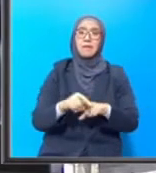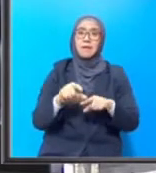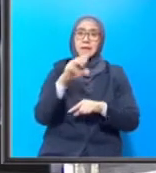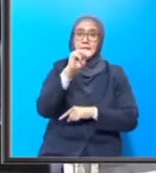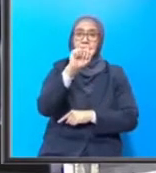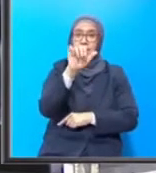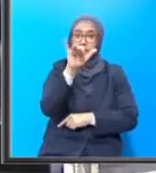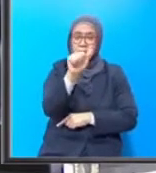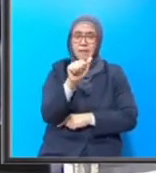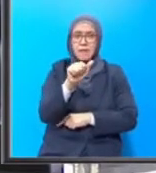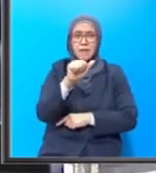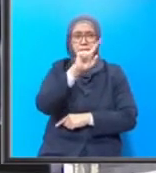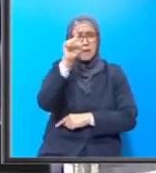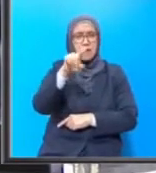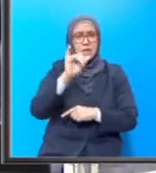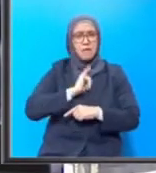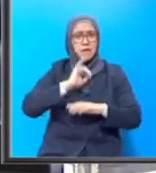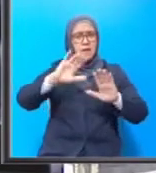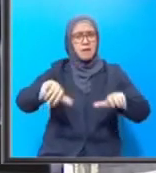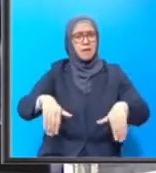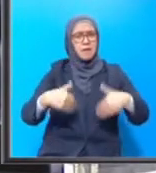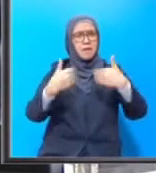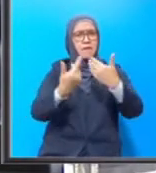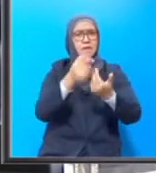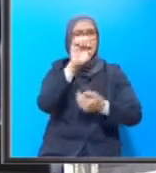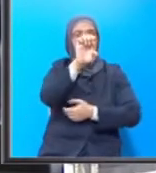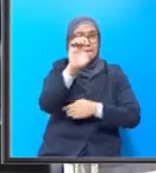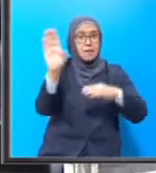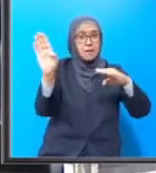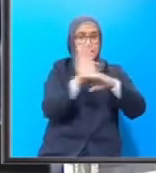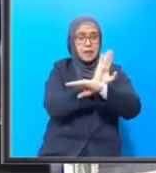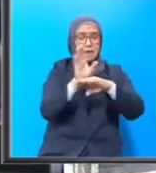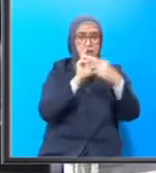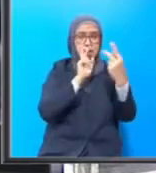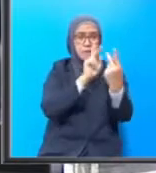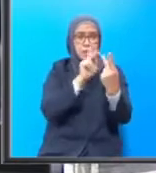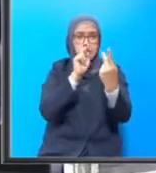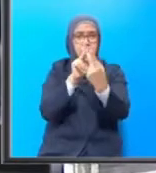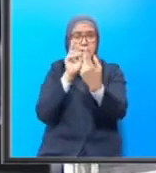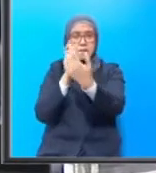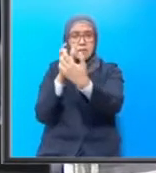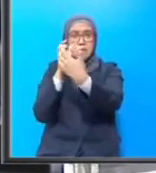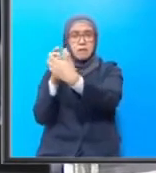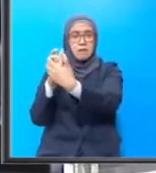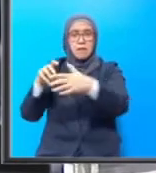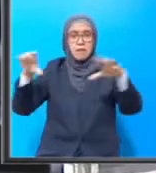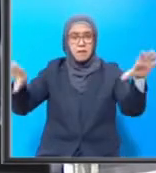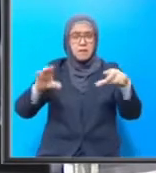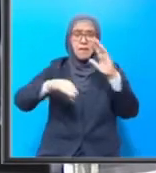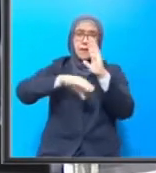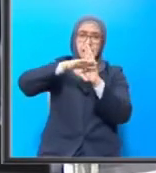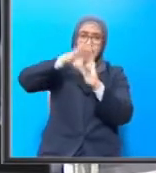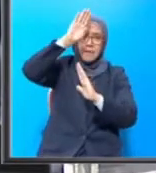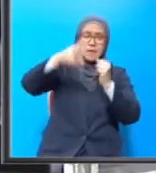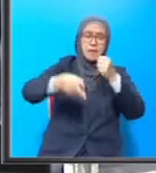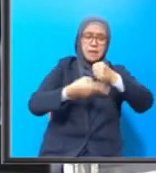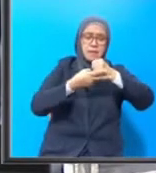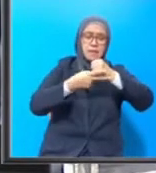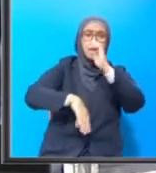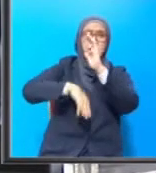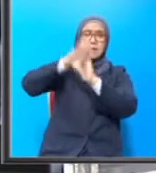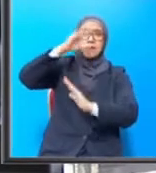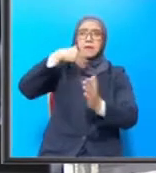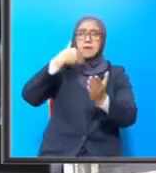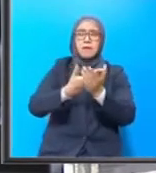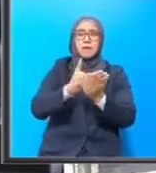ih bisnes making yang dibuat ini dengan izin lebih Jumat dan lebih berkesan dan Bill memberi